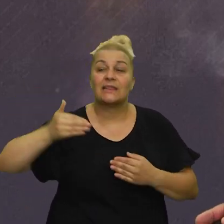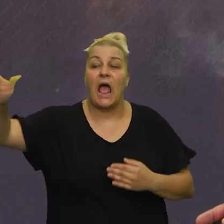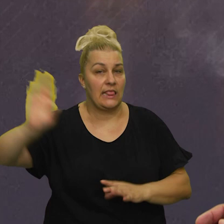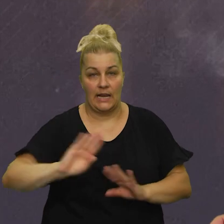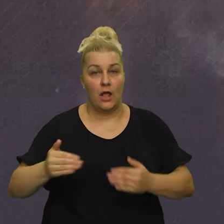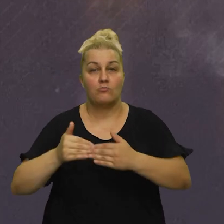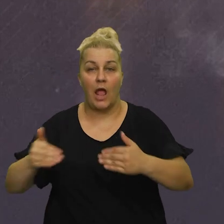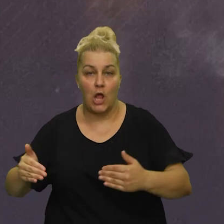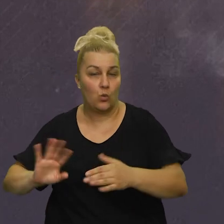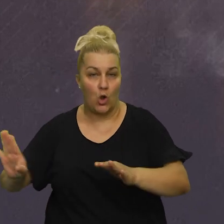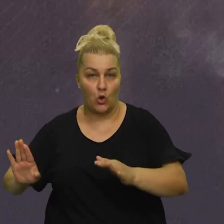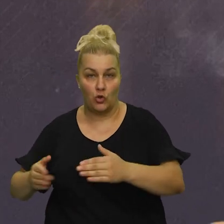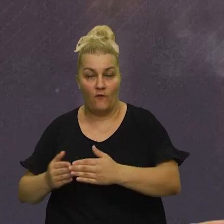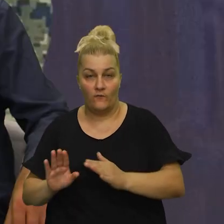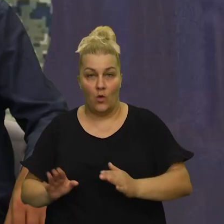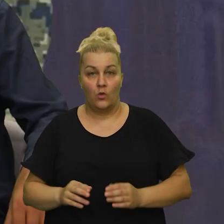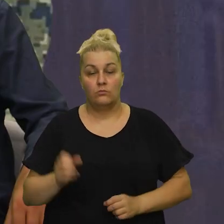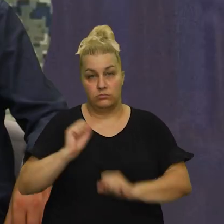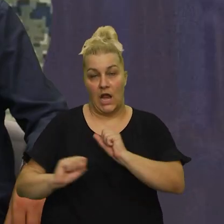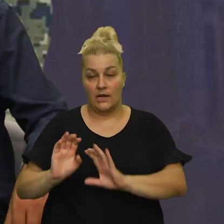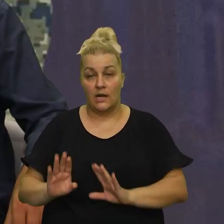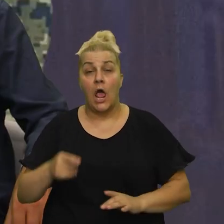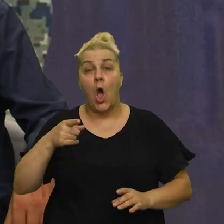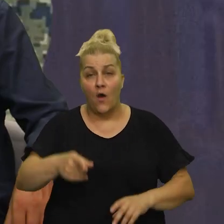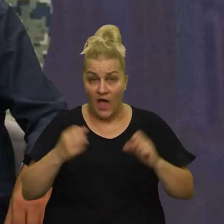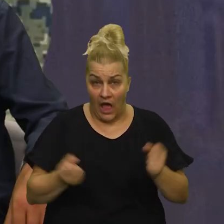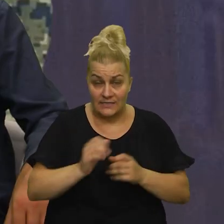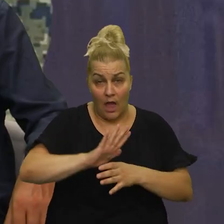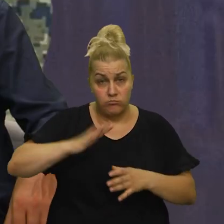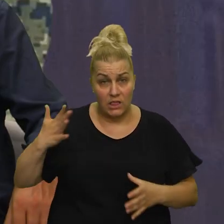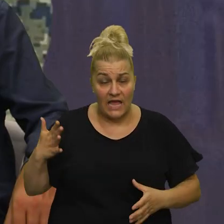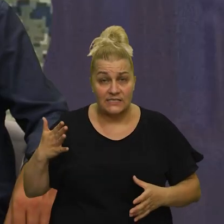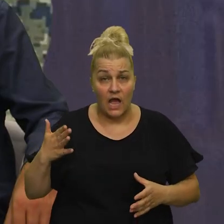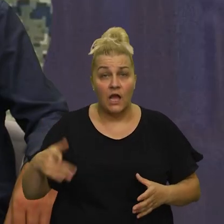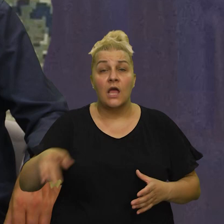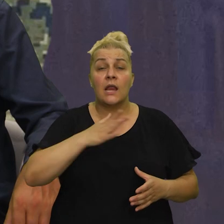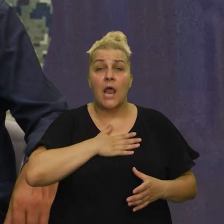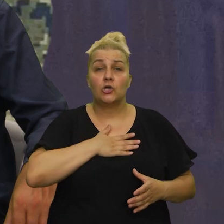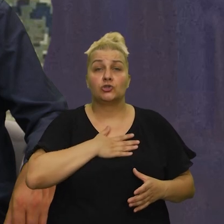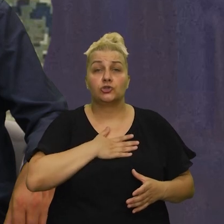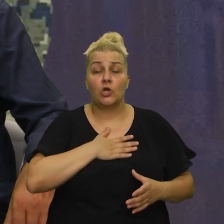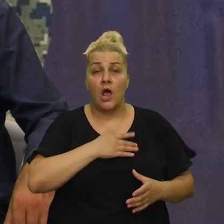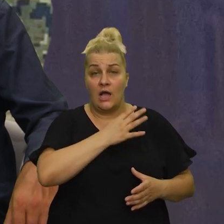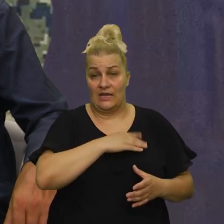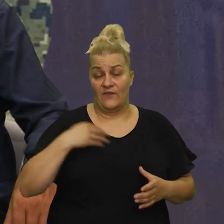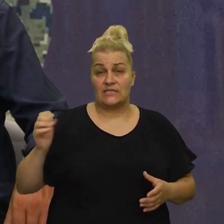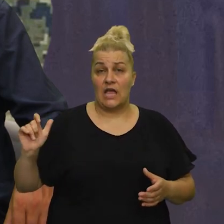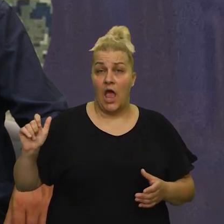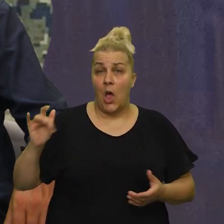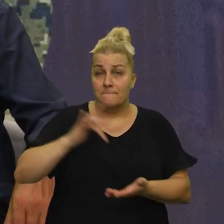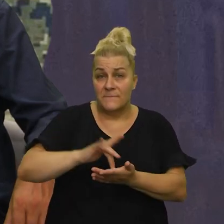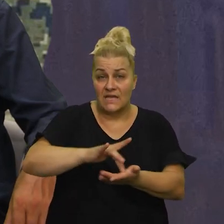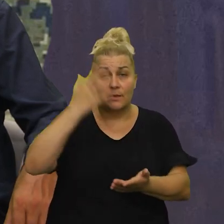dalje. Da, zar nije u akciji Bljesak naša hrvatska mjesta, zar nisu granatirana